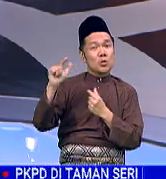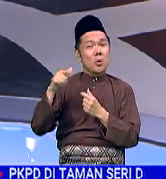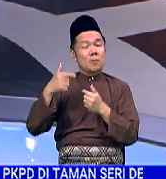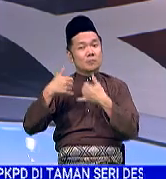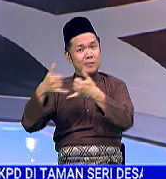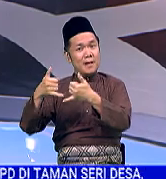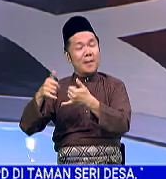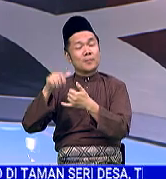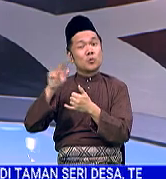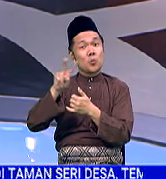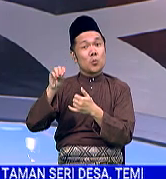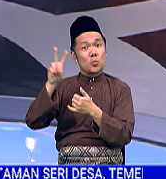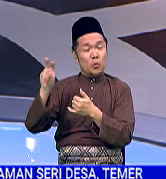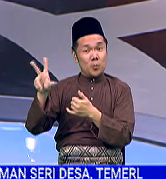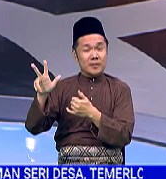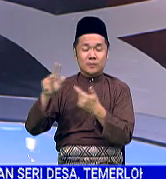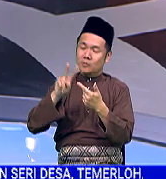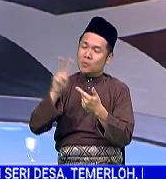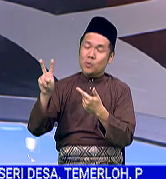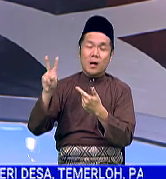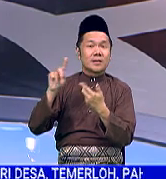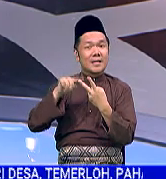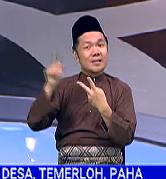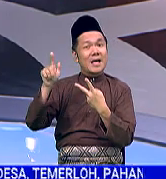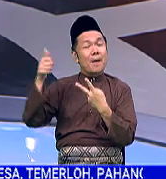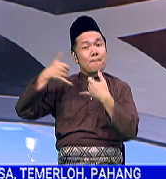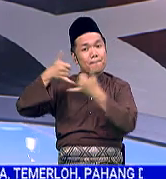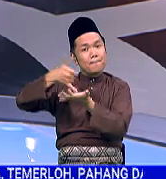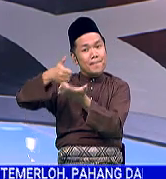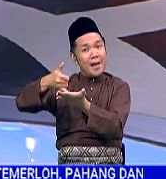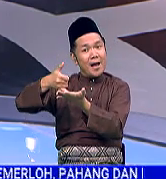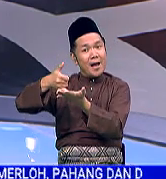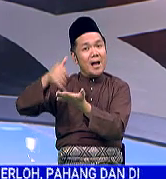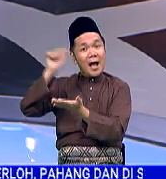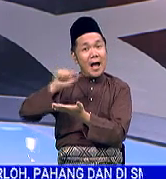dan kelaikan Piala Asia 2023 melibatkan skuad negara Harimau Malaya.